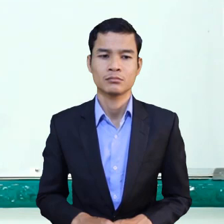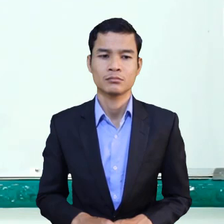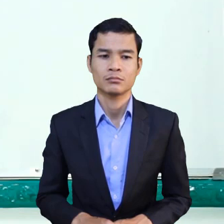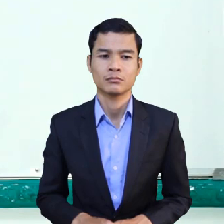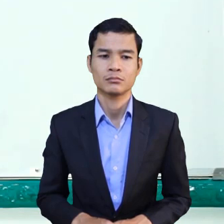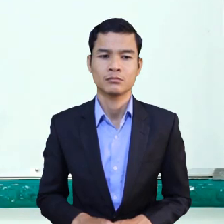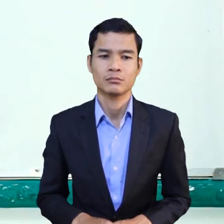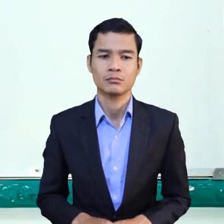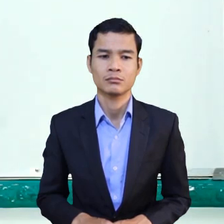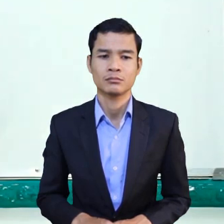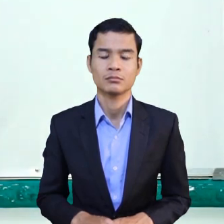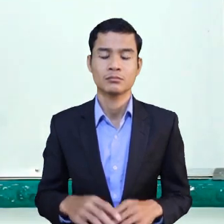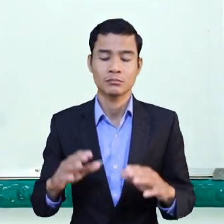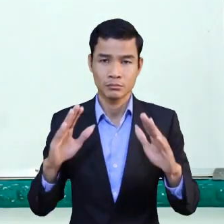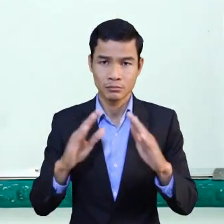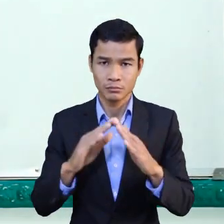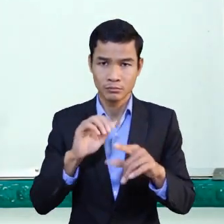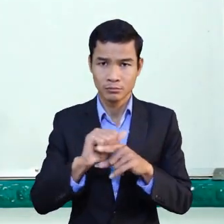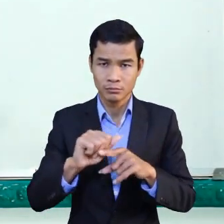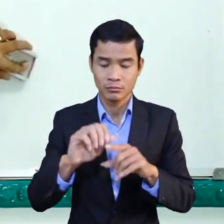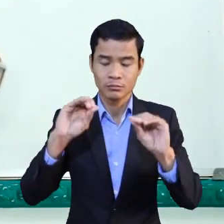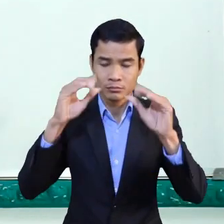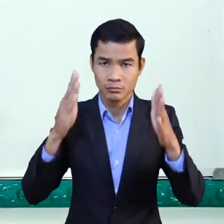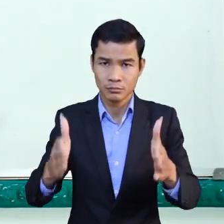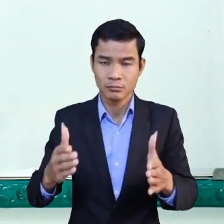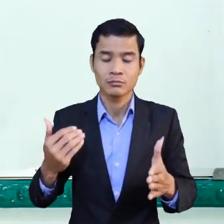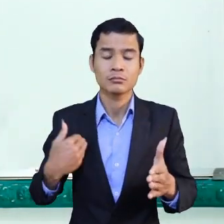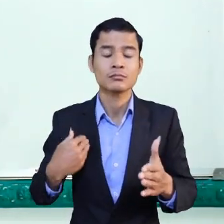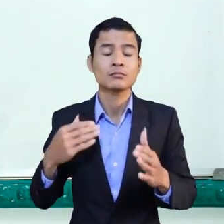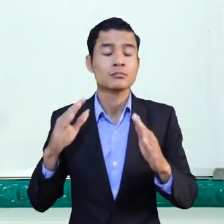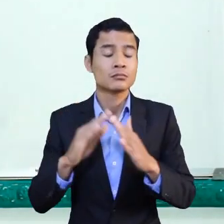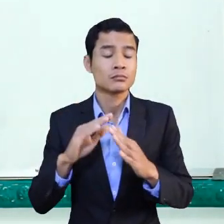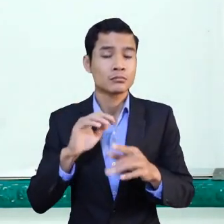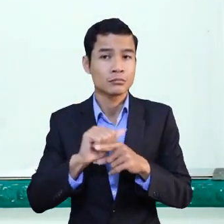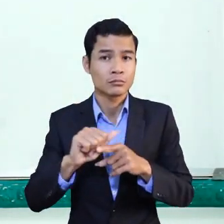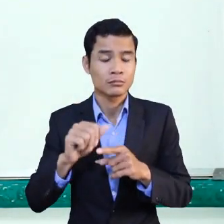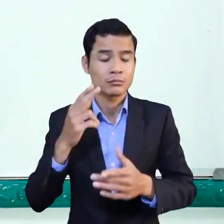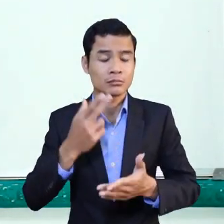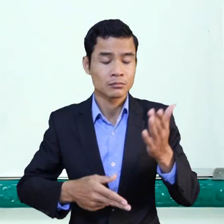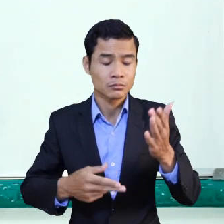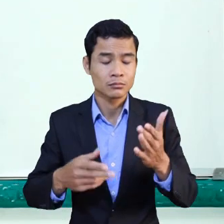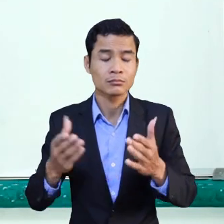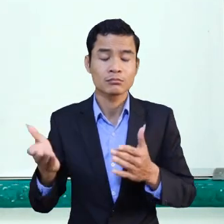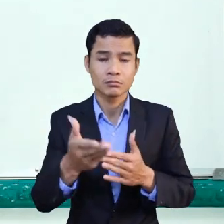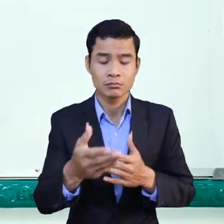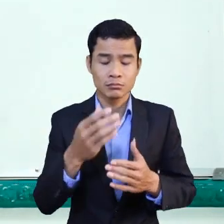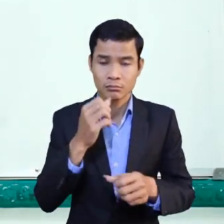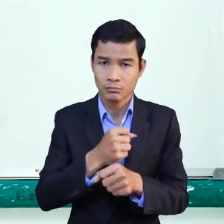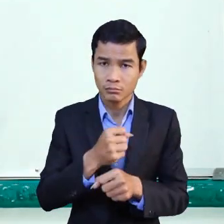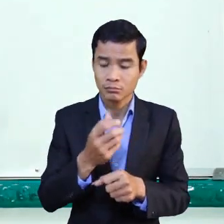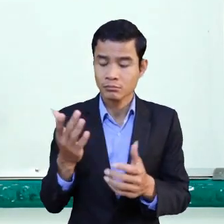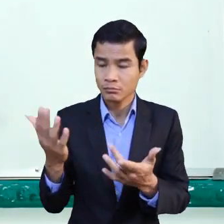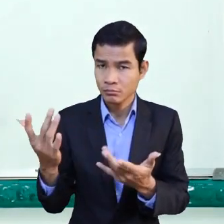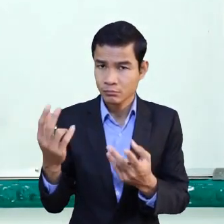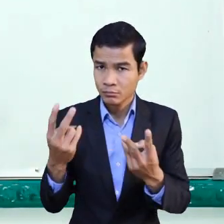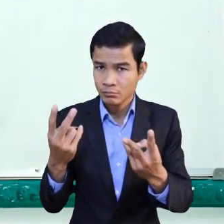ចាកូនលើកសិភៅកិច្ចការផ្ទះតាថ្ងៃនេះអ្នកគ្រូមានកិច្ចការផ្ទះអ្វីចាឲ្យកូនធ្វើ